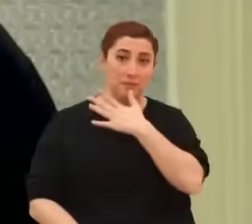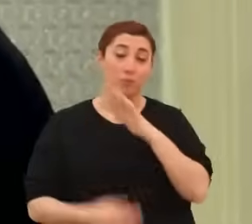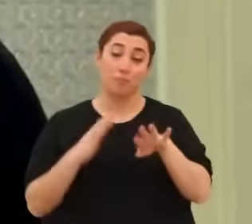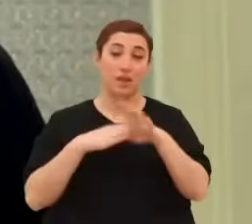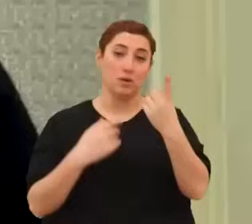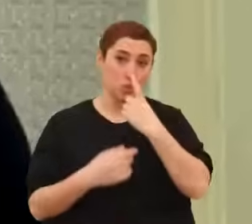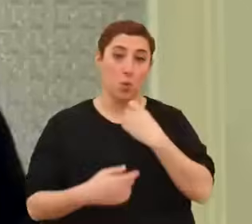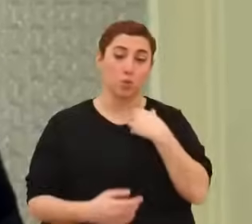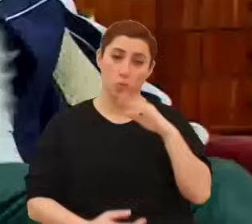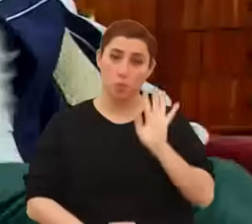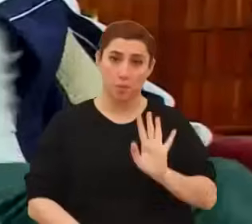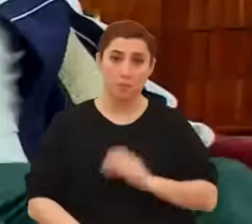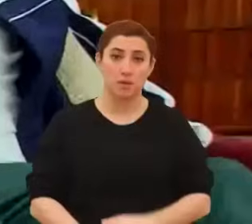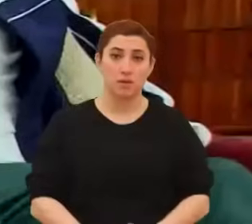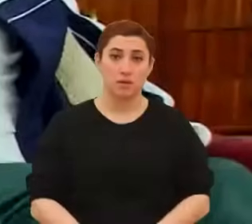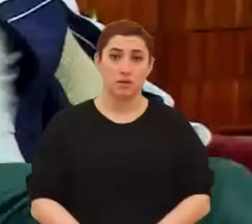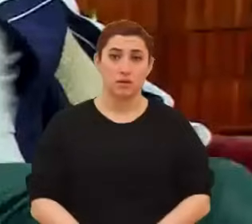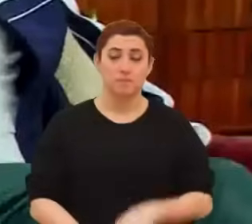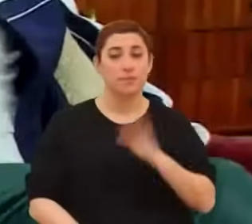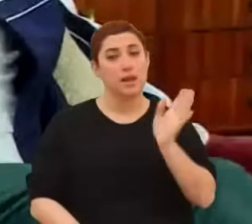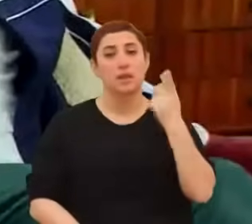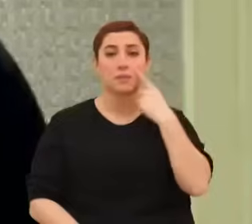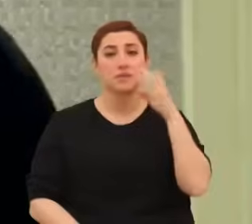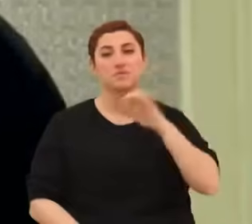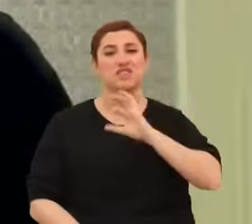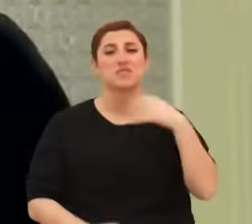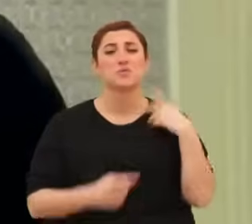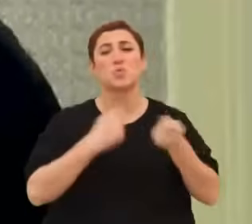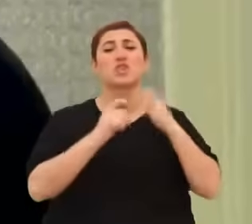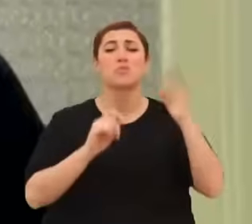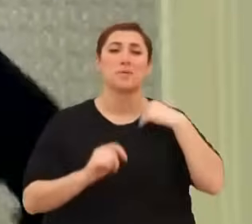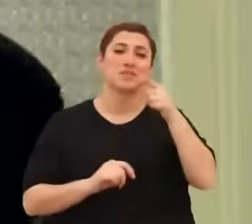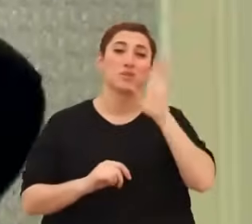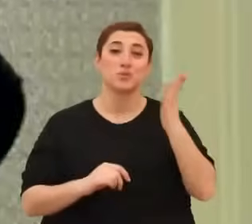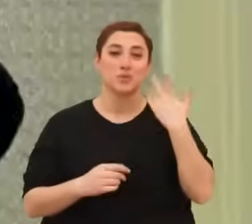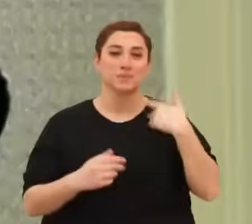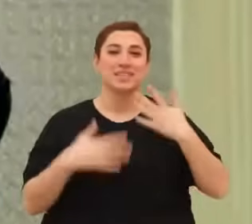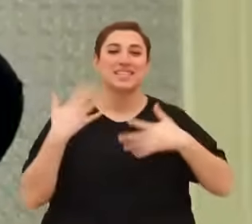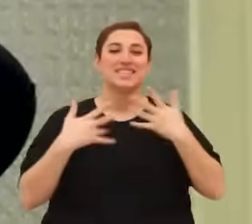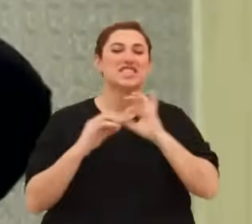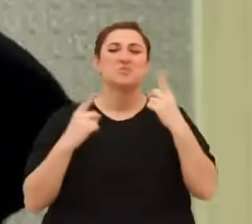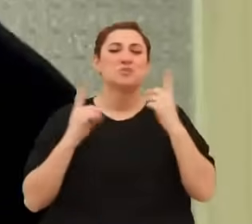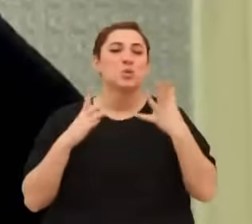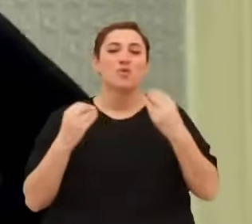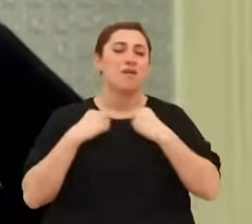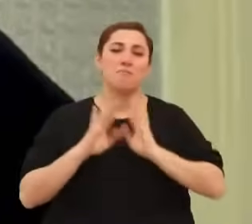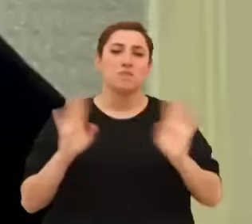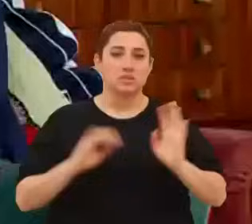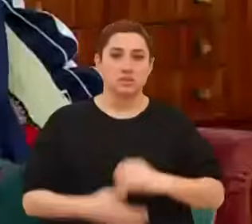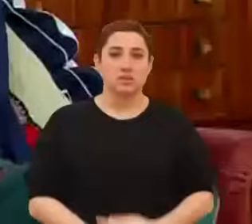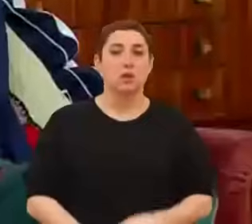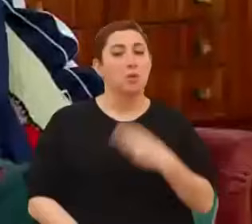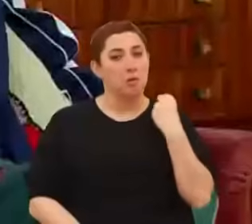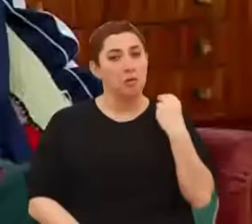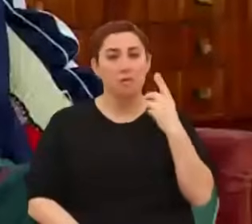niye sorduğunuzu da. Hadi bakalım şimdi, hiç uğraşamam seninle çünkü neşemi hiçbir şey bozamaz. Değil mi?